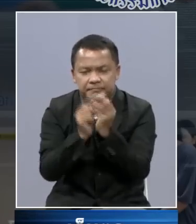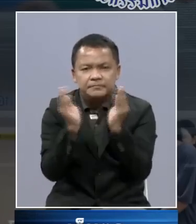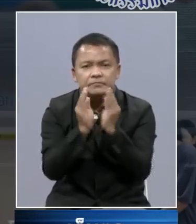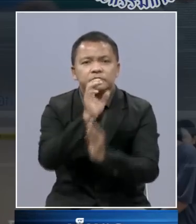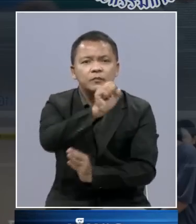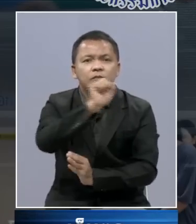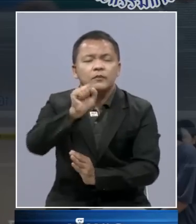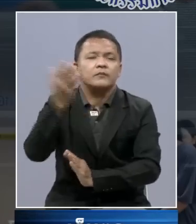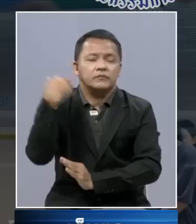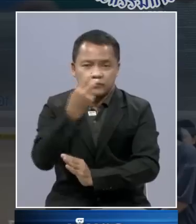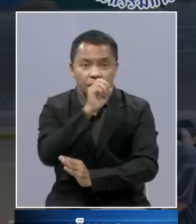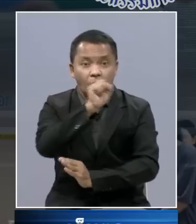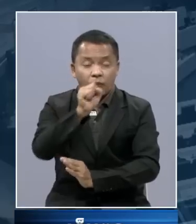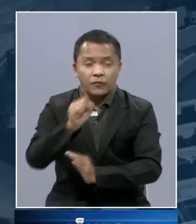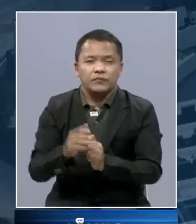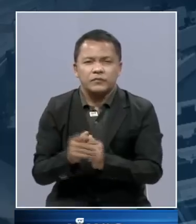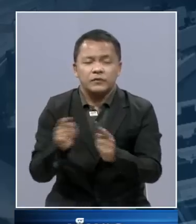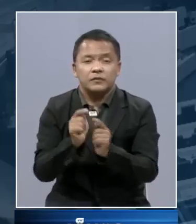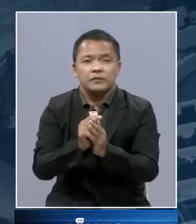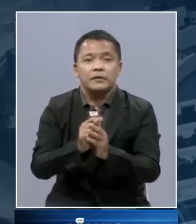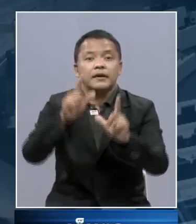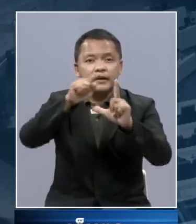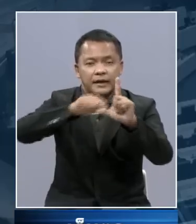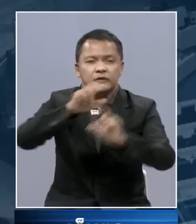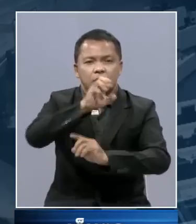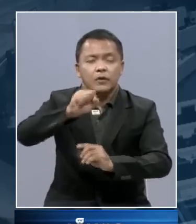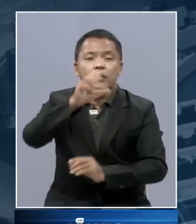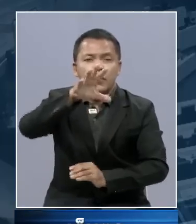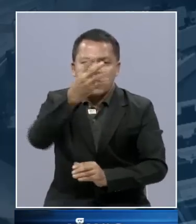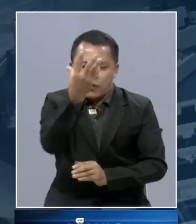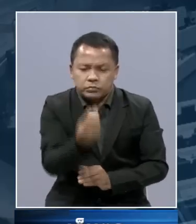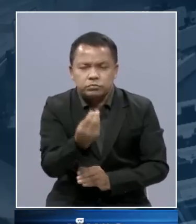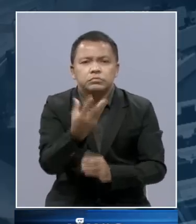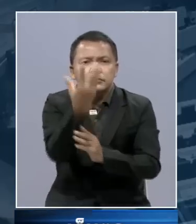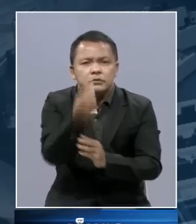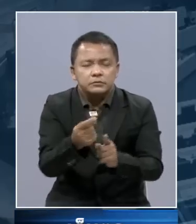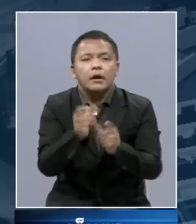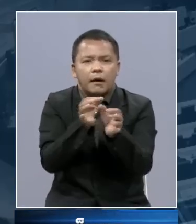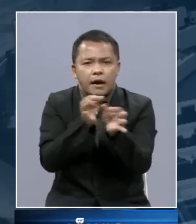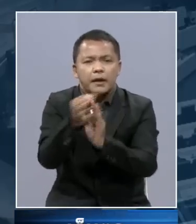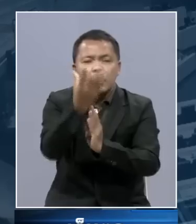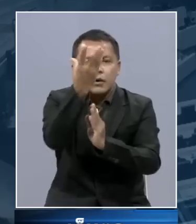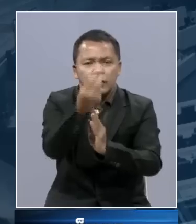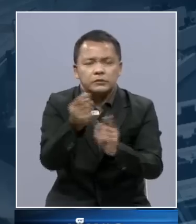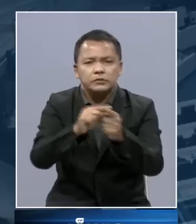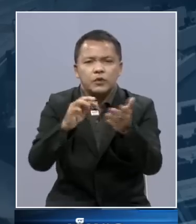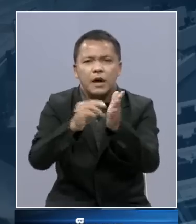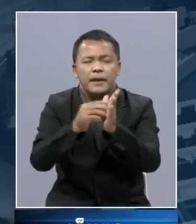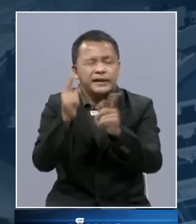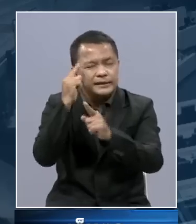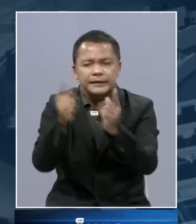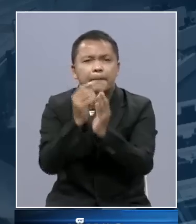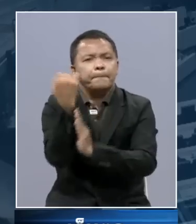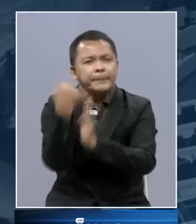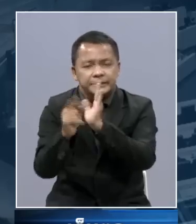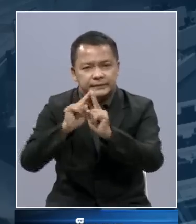ส.ครับเมื่อวานก็คือฮากันนะฮะเพราะว่าพรรคก้าวไกลเนี่ยส.ส.ลดลงแต่จริงๆเขาก็ออกมาชี้แจงแล้วที่มันลดลงมันไม่ได้เกิดจากการนับคะแ